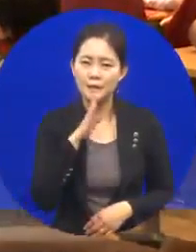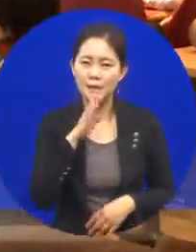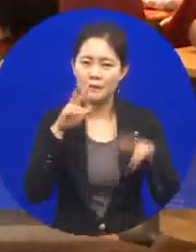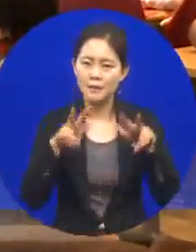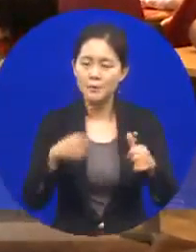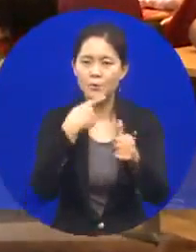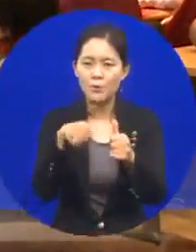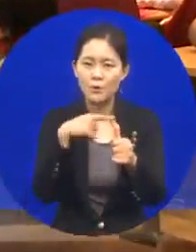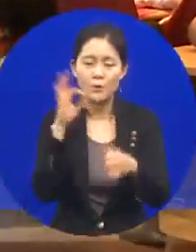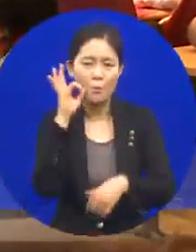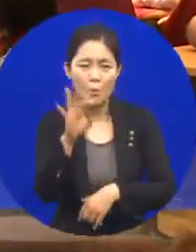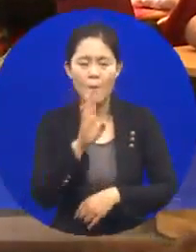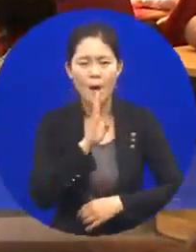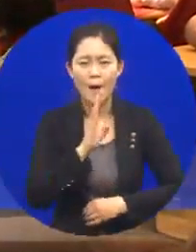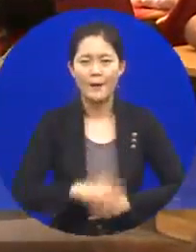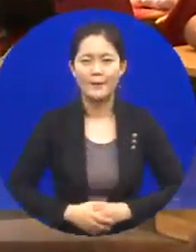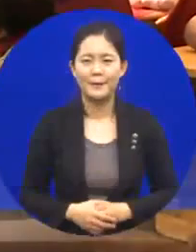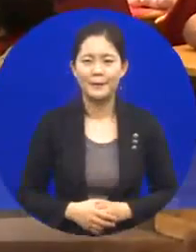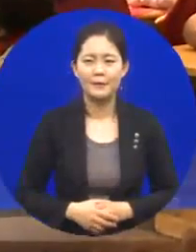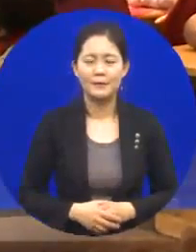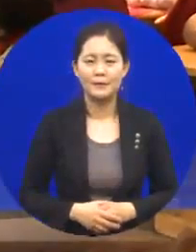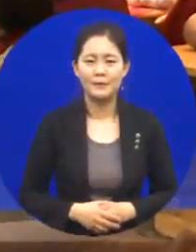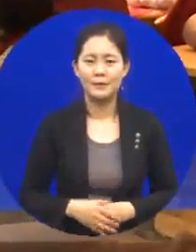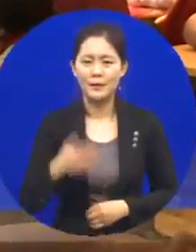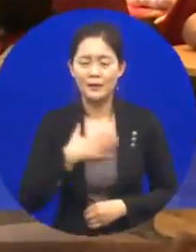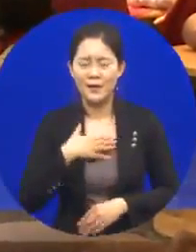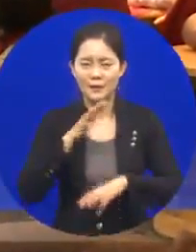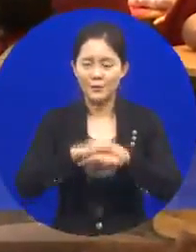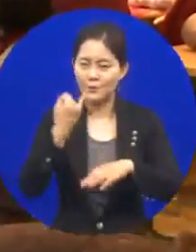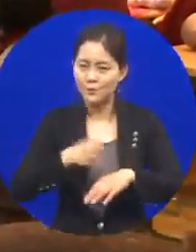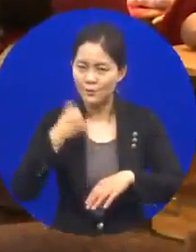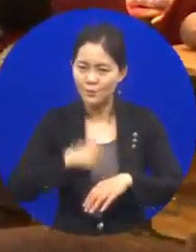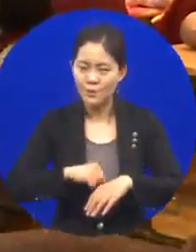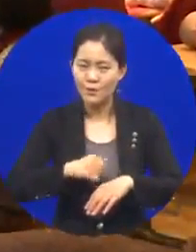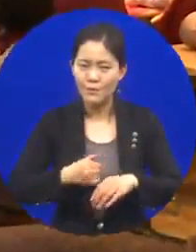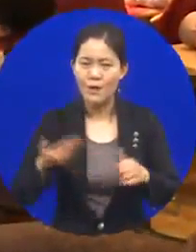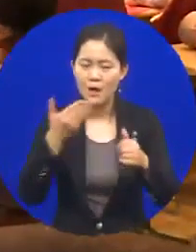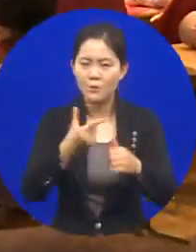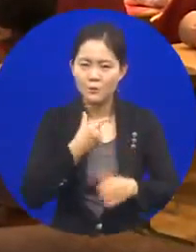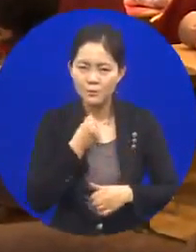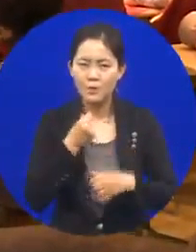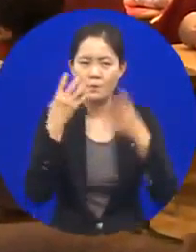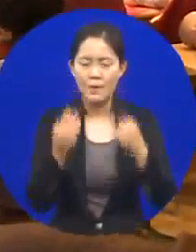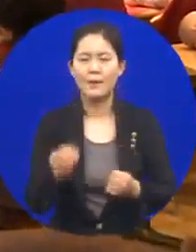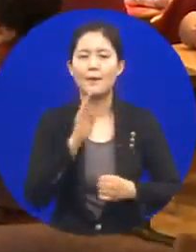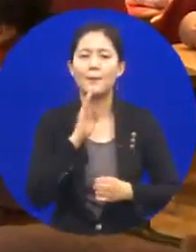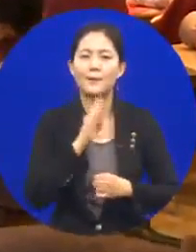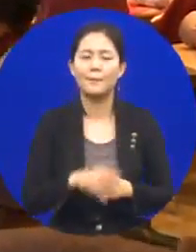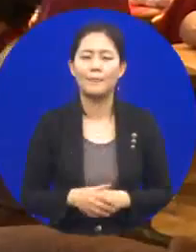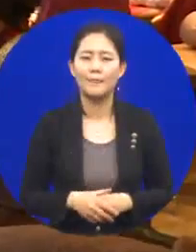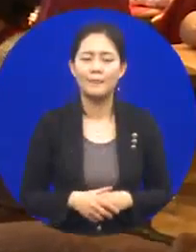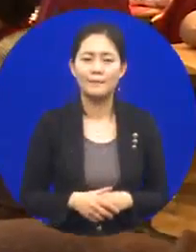실제로 지금 교육에서도 보여지듯이요, 스스로 이제 내 손주한테 정말 뭔가 해주고 싶어서 오시는 조부모님들이시기